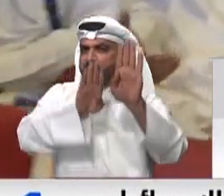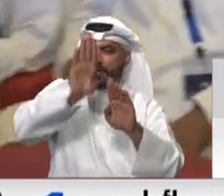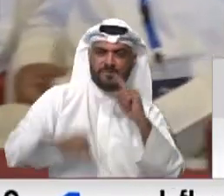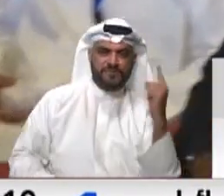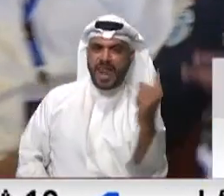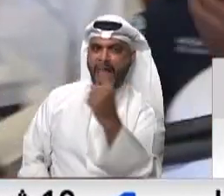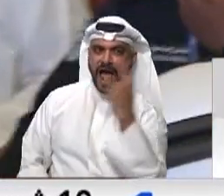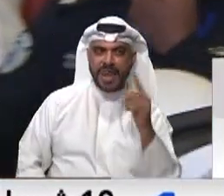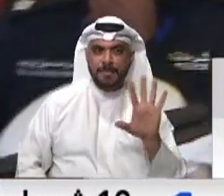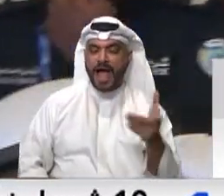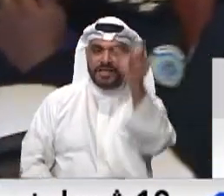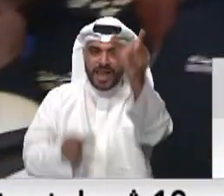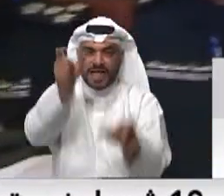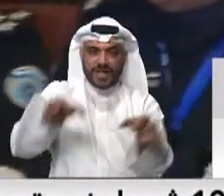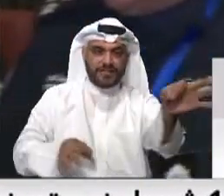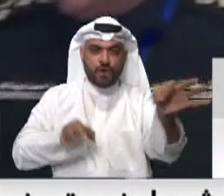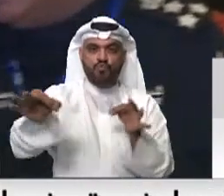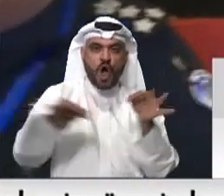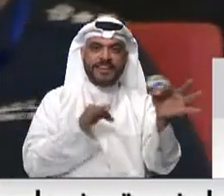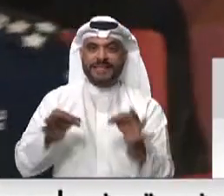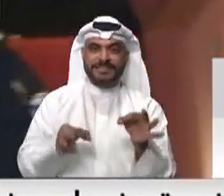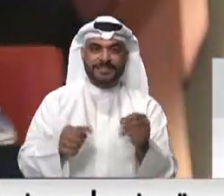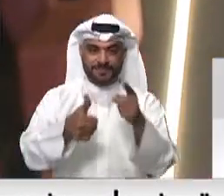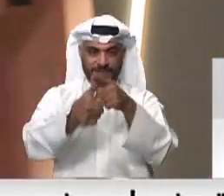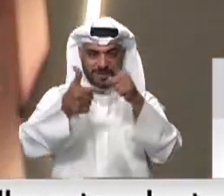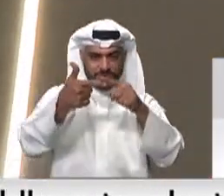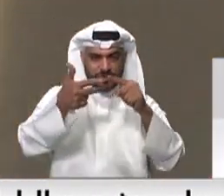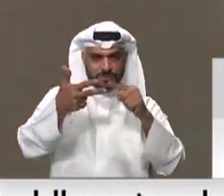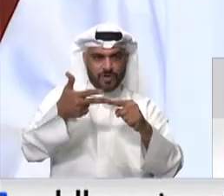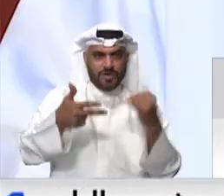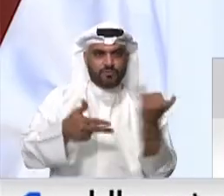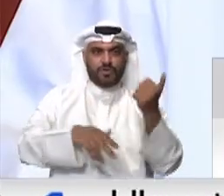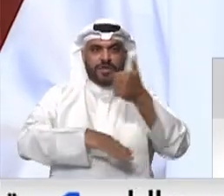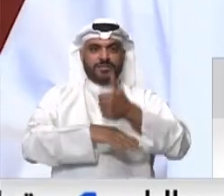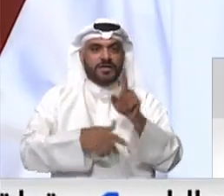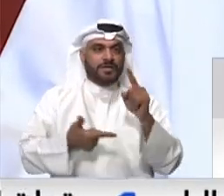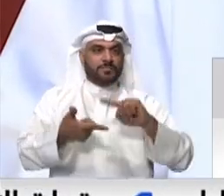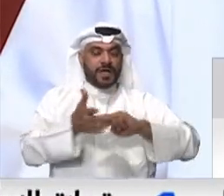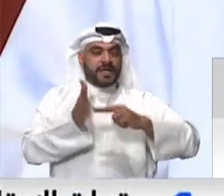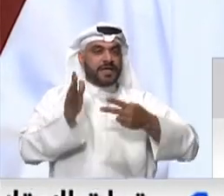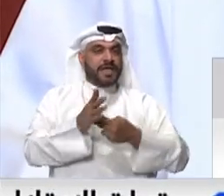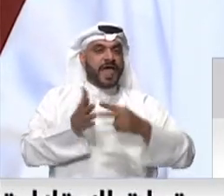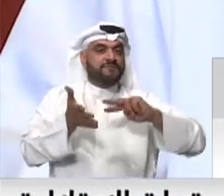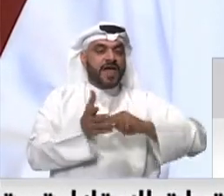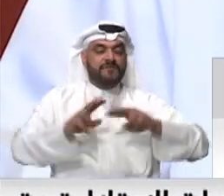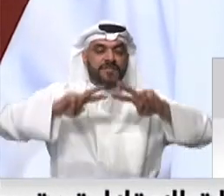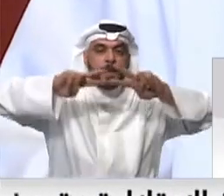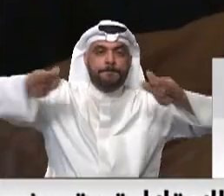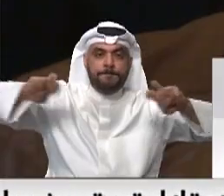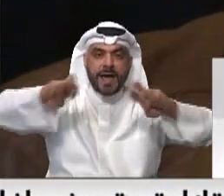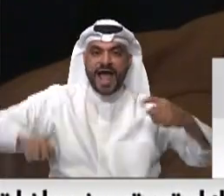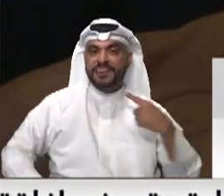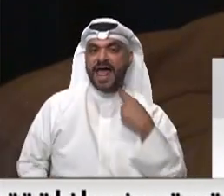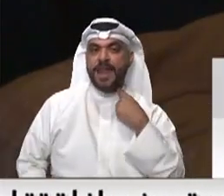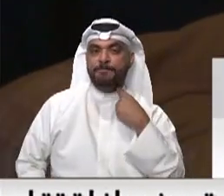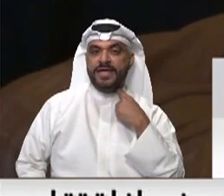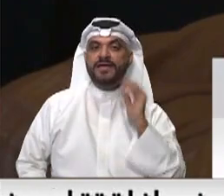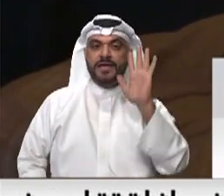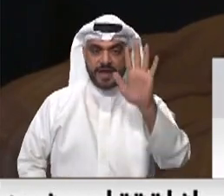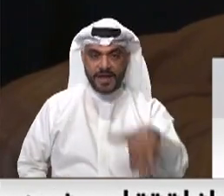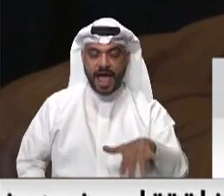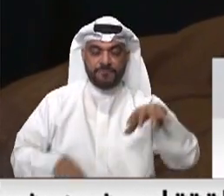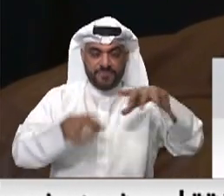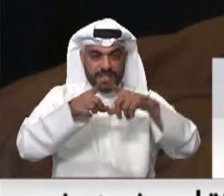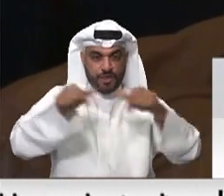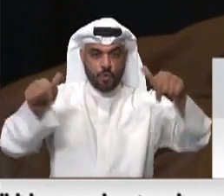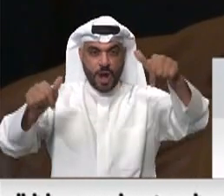الهندسية. المحاور الرئيسية لهذا المؤتمر تناقش عرض الإمكانيات البحثية المتوفرة في كل دولة من